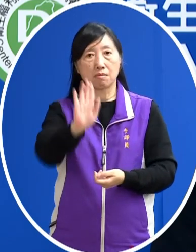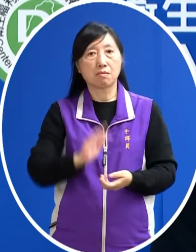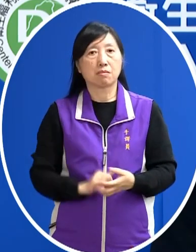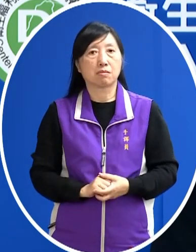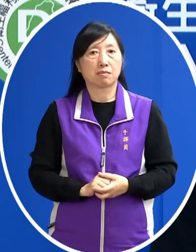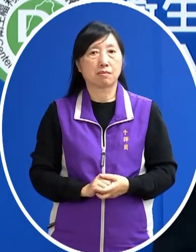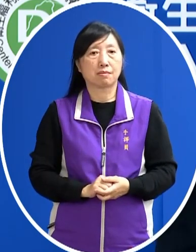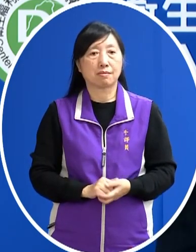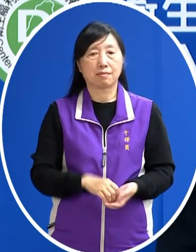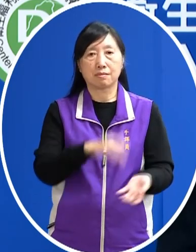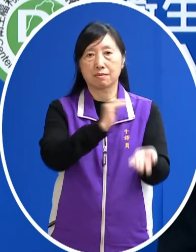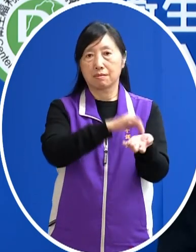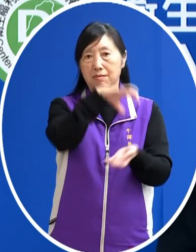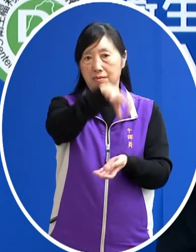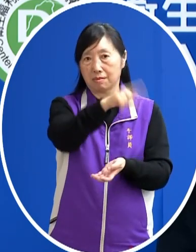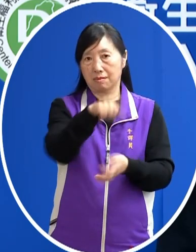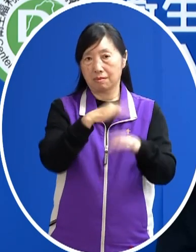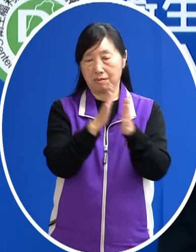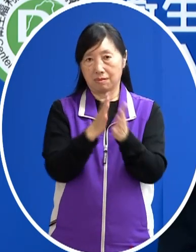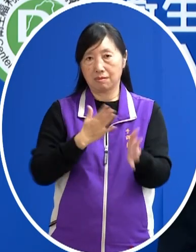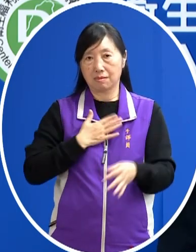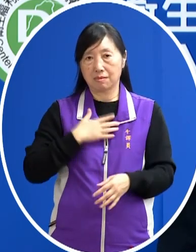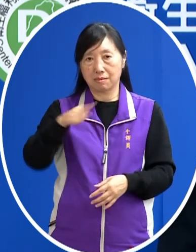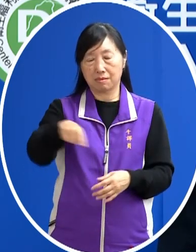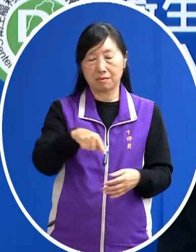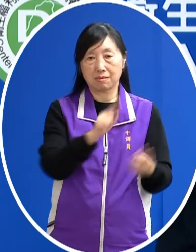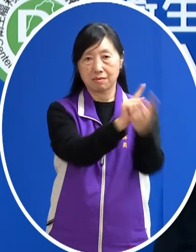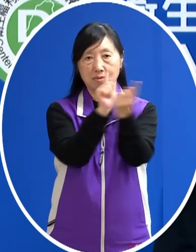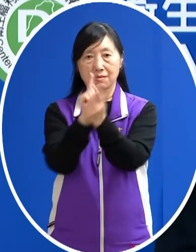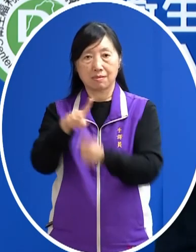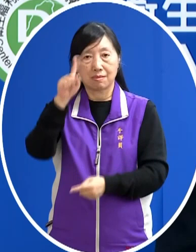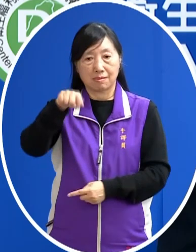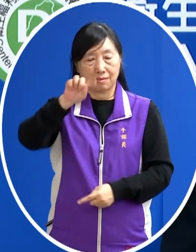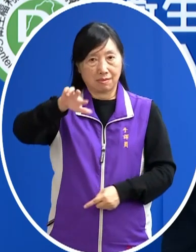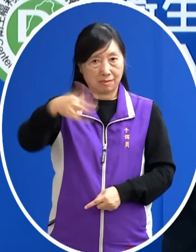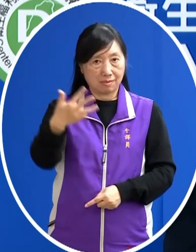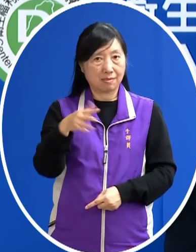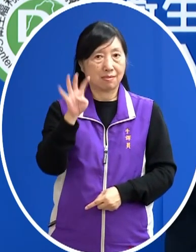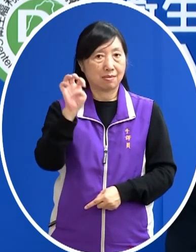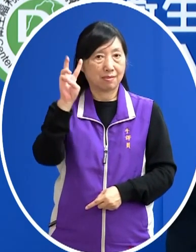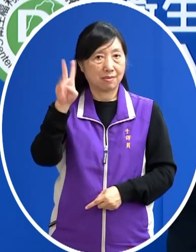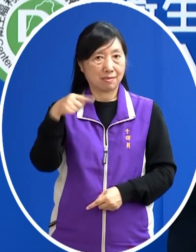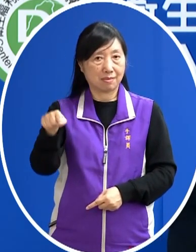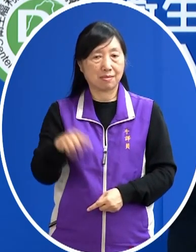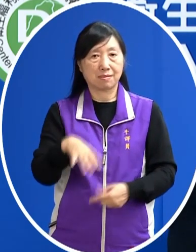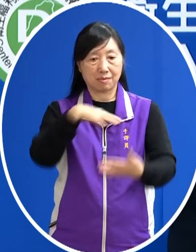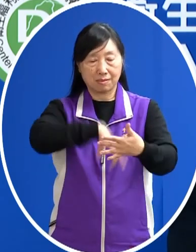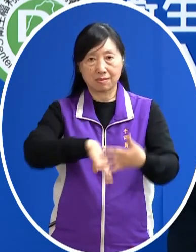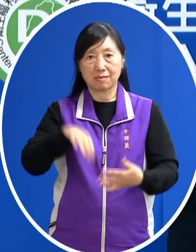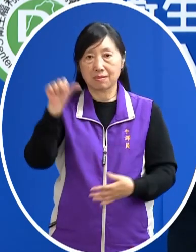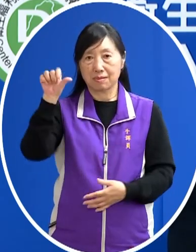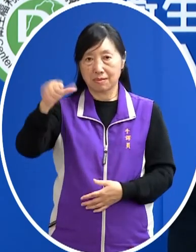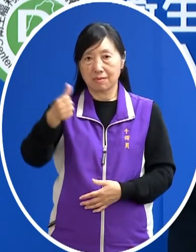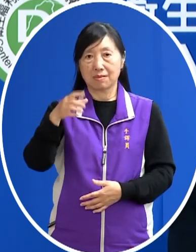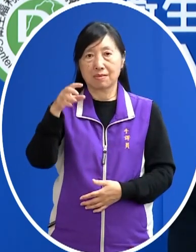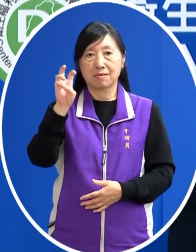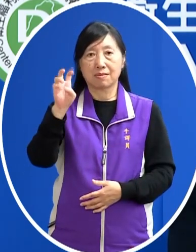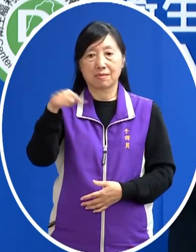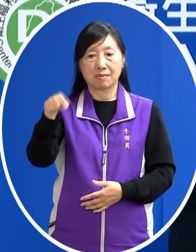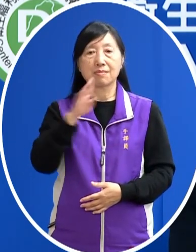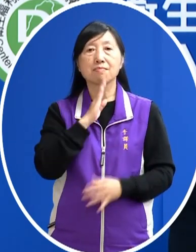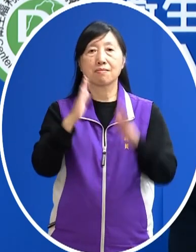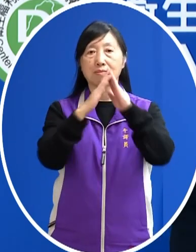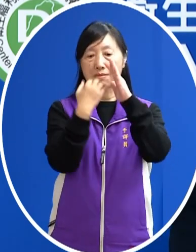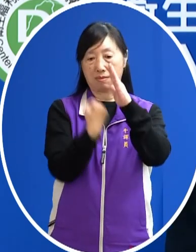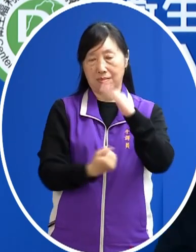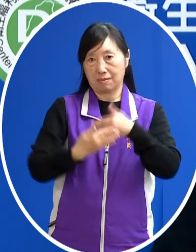卫生单位也掌握接触者总共1843人，其中530人为居家隔